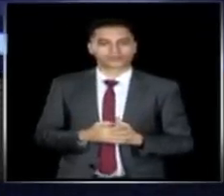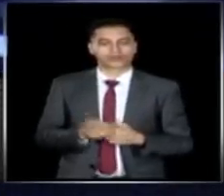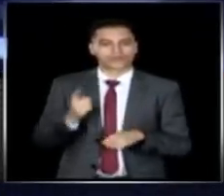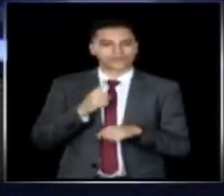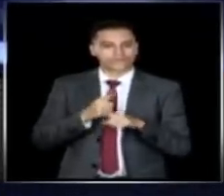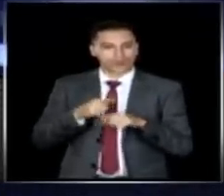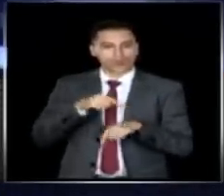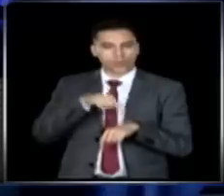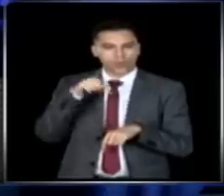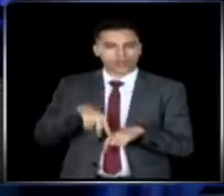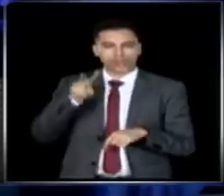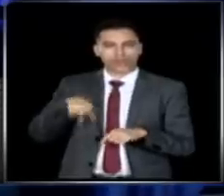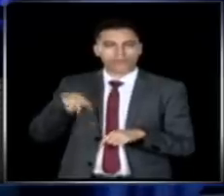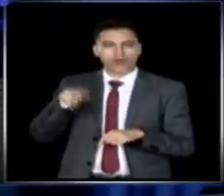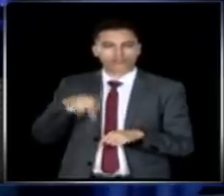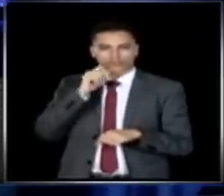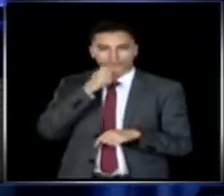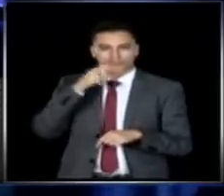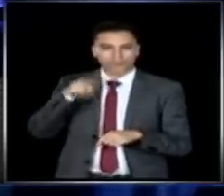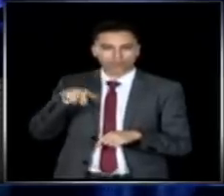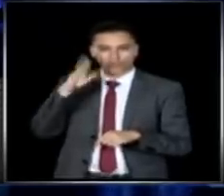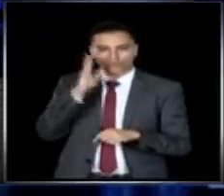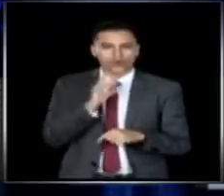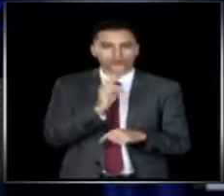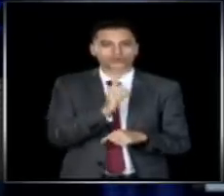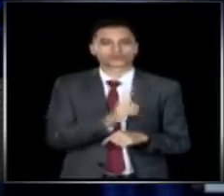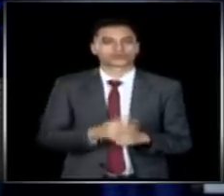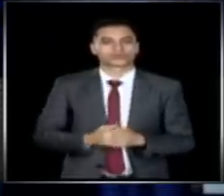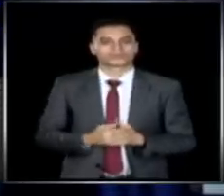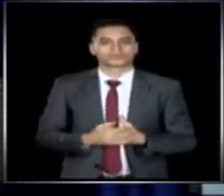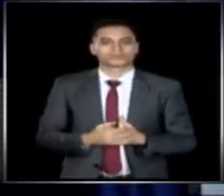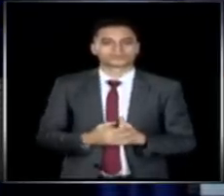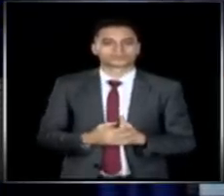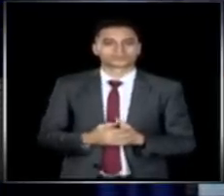وبالتحديد كان في 18 ديسمبر.